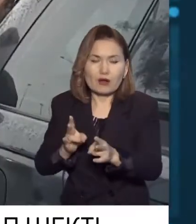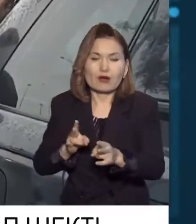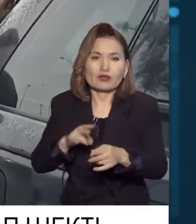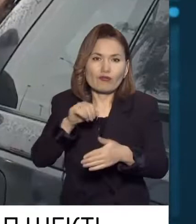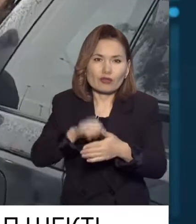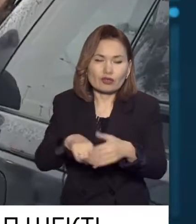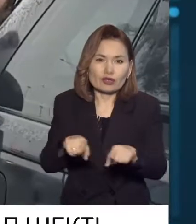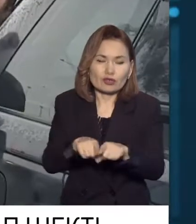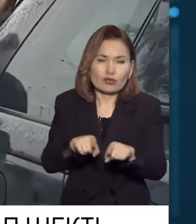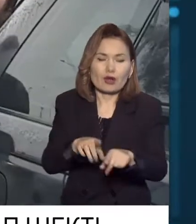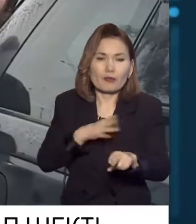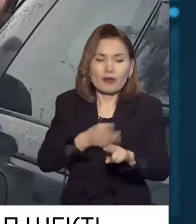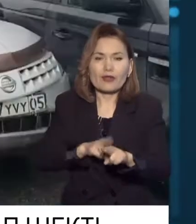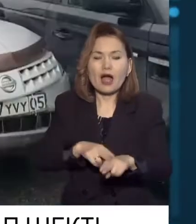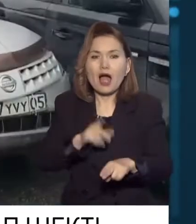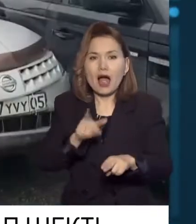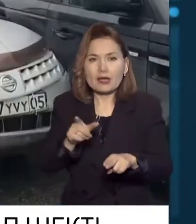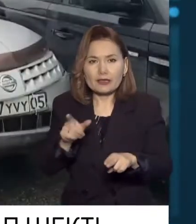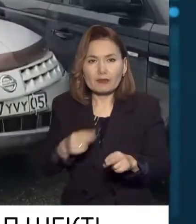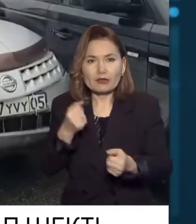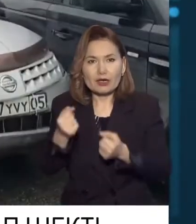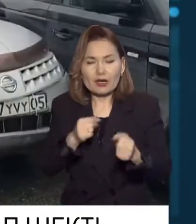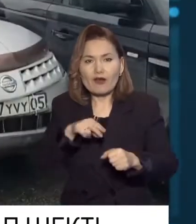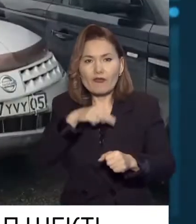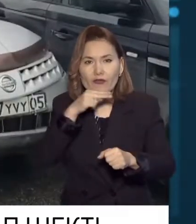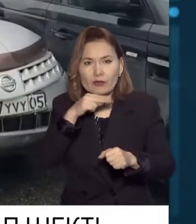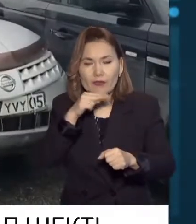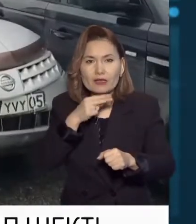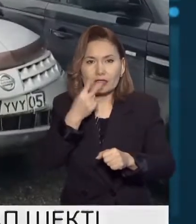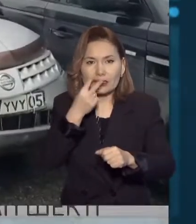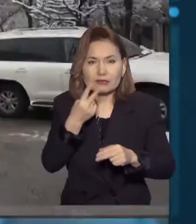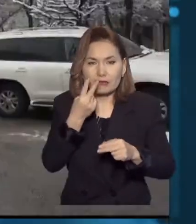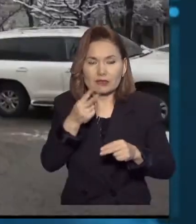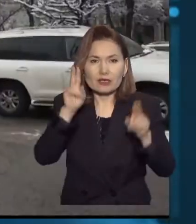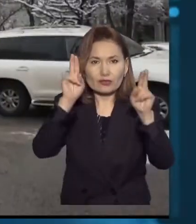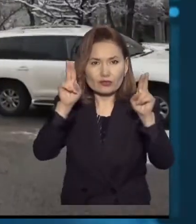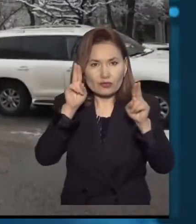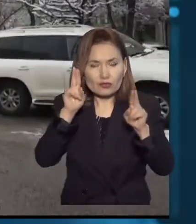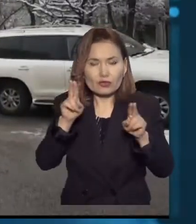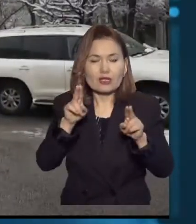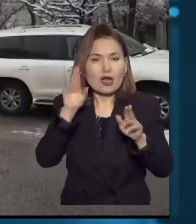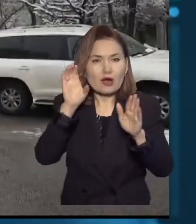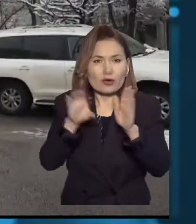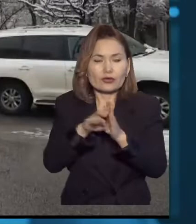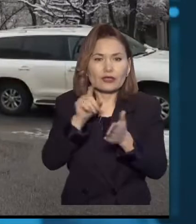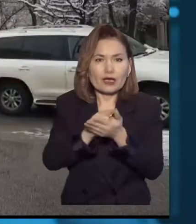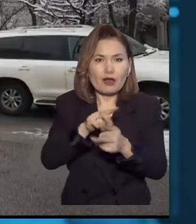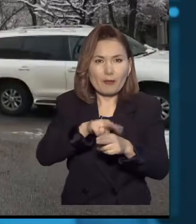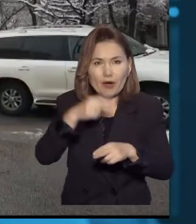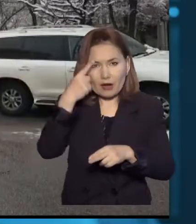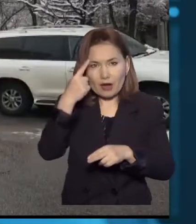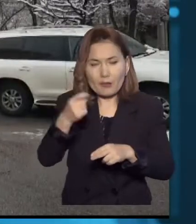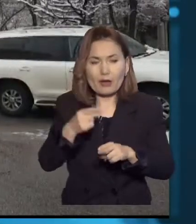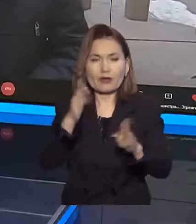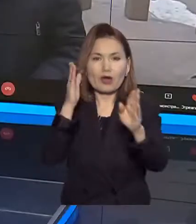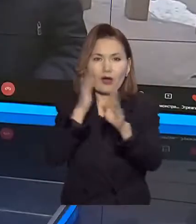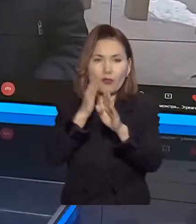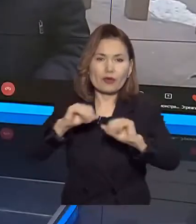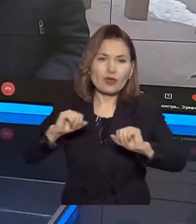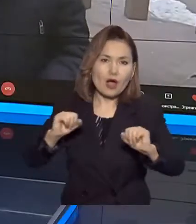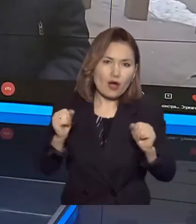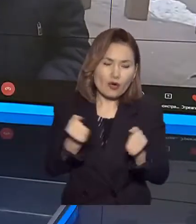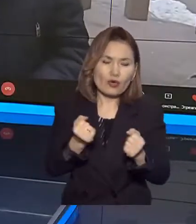жүргізушілерге ара қашықты сақтап, жолда абай болуға шақырып отыр. Қазгидрометтің хабарлауынша осы аптада күн құбылмалы, ауа